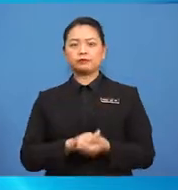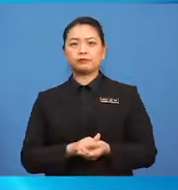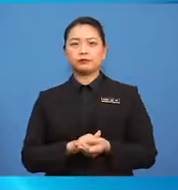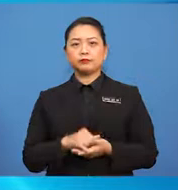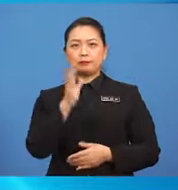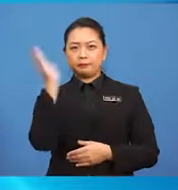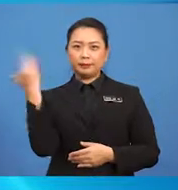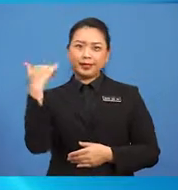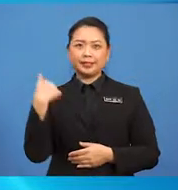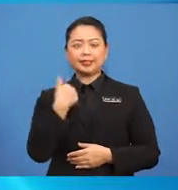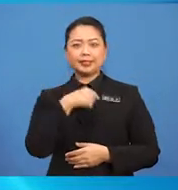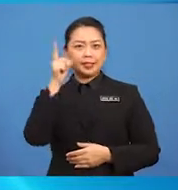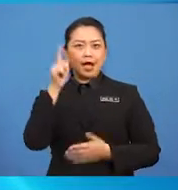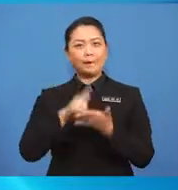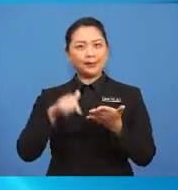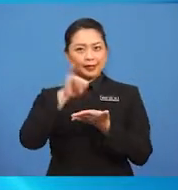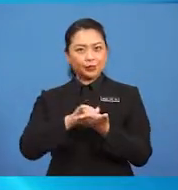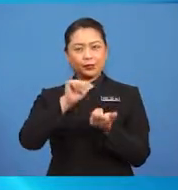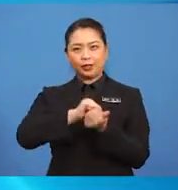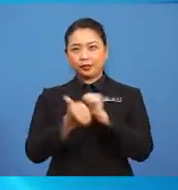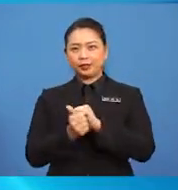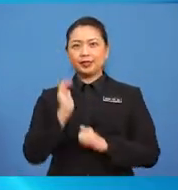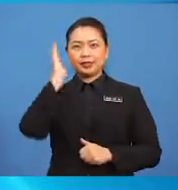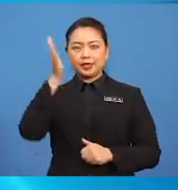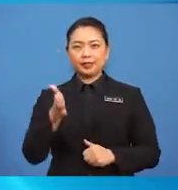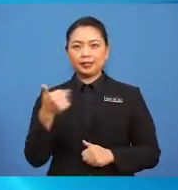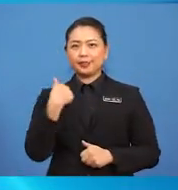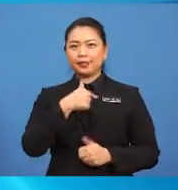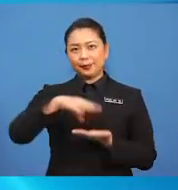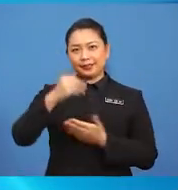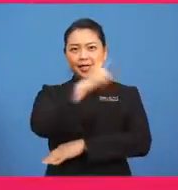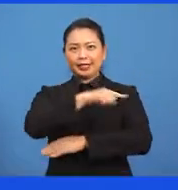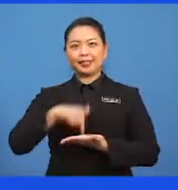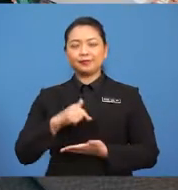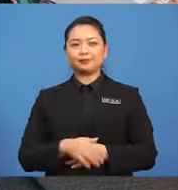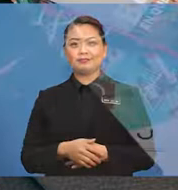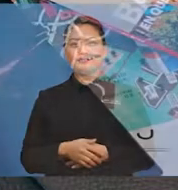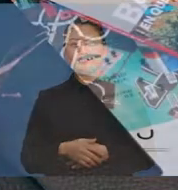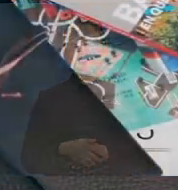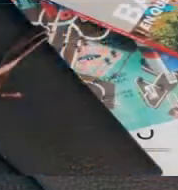kita lihat apakah algoritma yang akan kita pelajari pada hari ini.